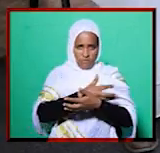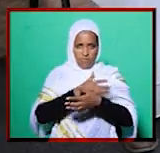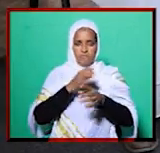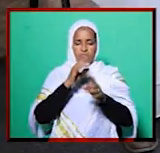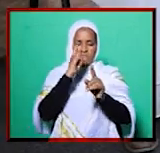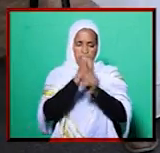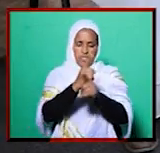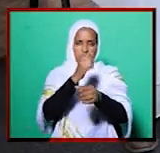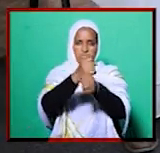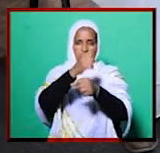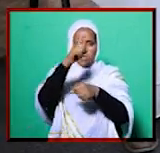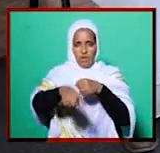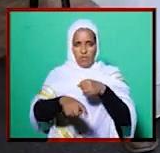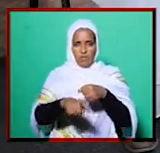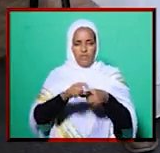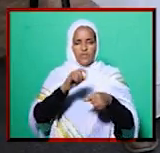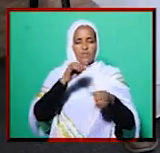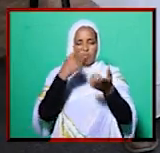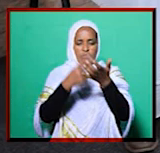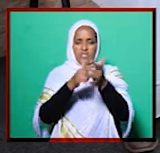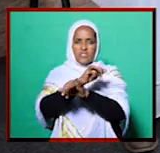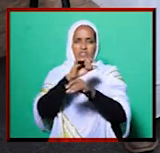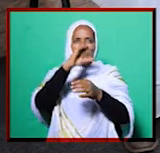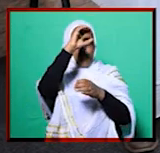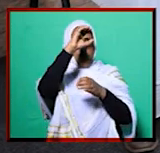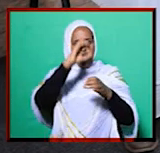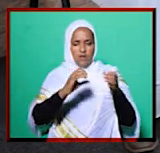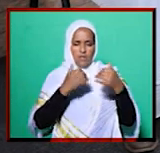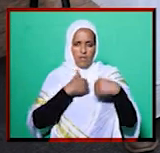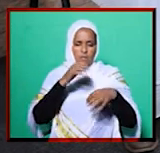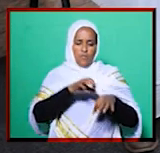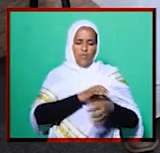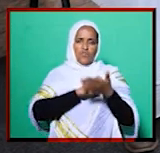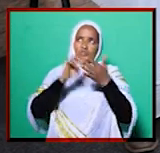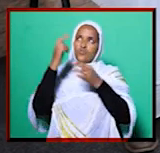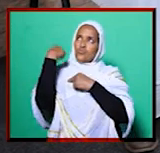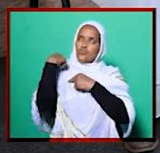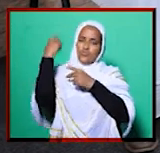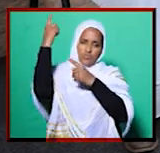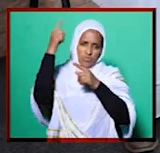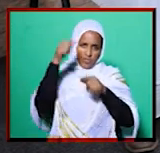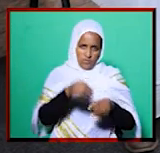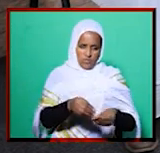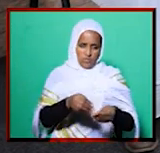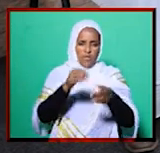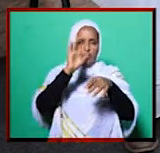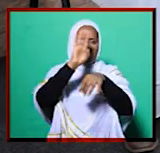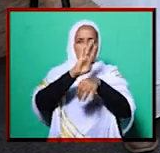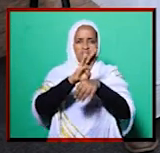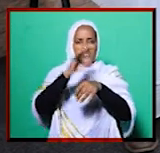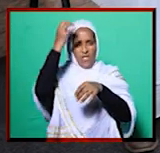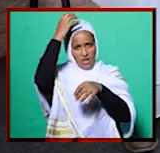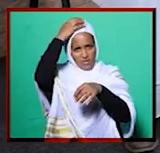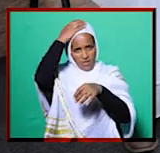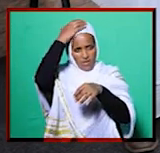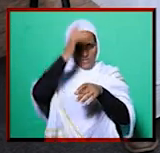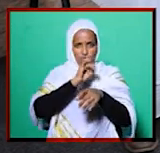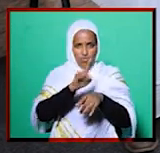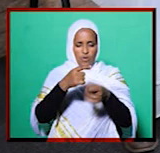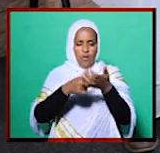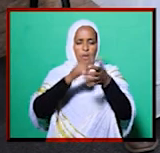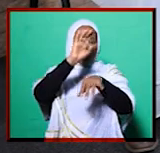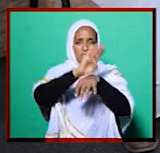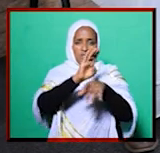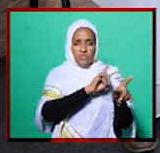መስራት አለብን። ስለዚህ የቤተ ክርስቲያን መዋቅር ሲኖዶስ ማለት በእንደዚህ አይነት መዋቅር ያለ ነው። የመንፈስ ቅዱስ ሹመኛ ነው፣ የቤተ ክርስቲያን ራስ